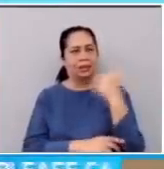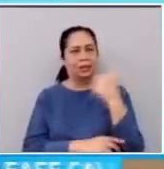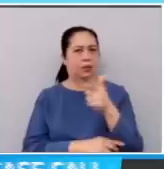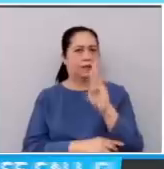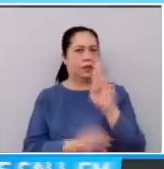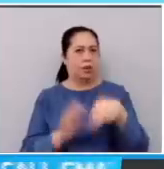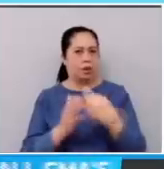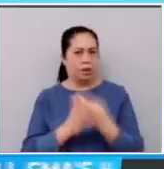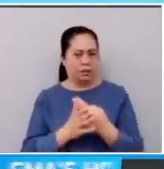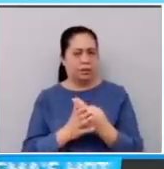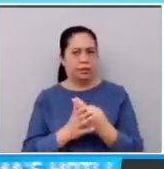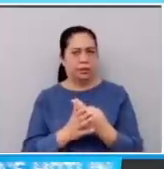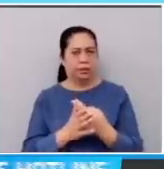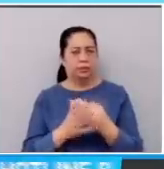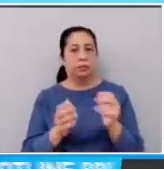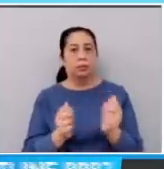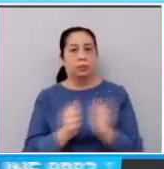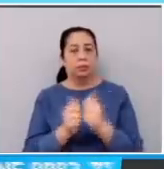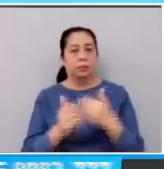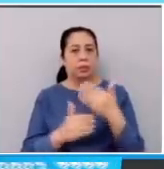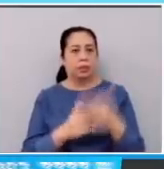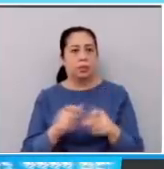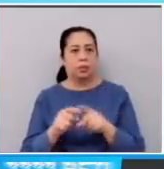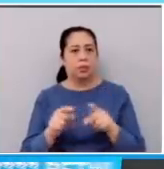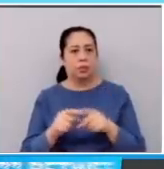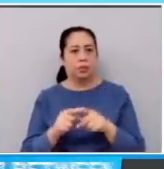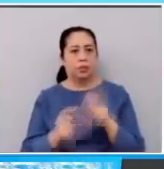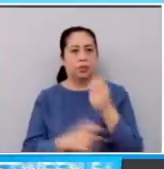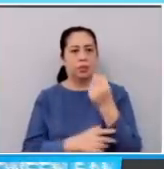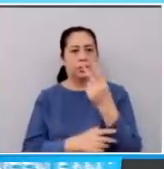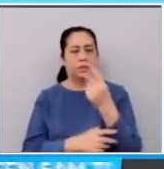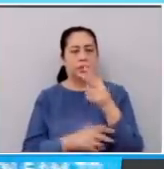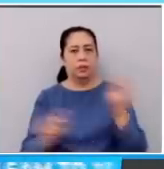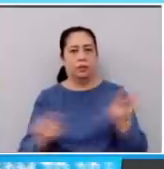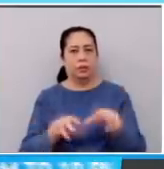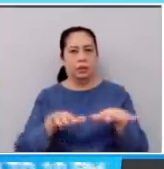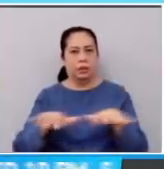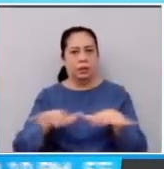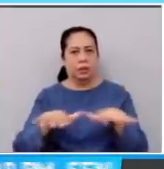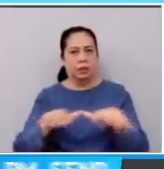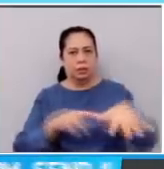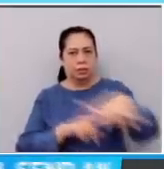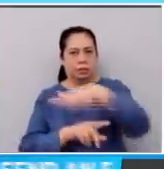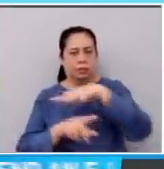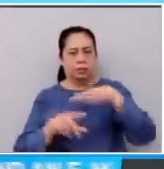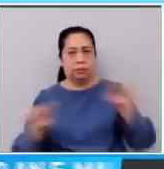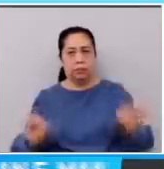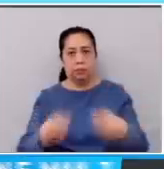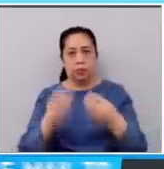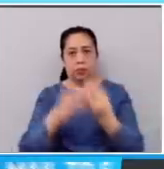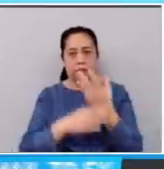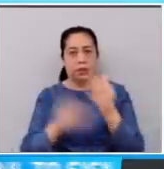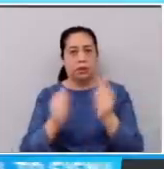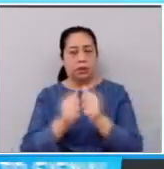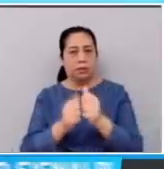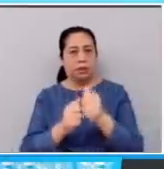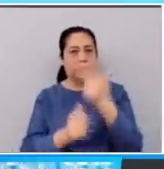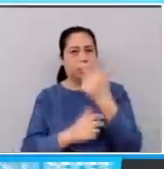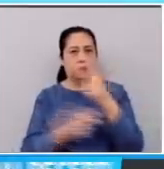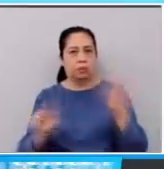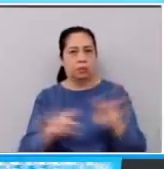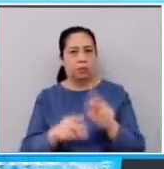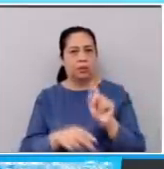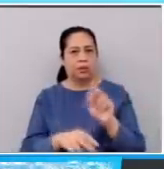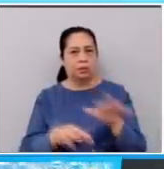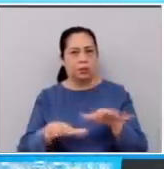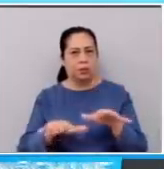oras. Bukod po dyan, nagkaroon din ng 13 volcanic earthquakes sa paligid ng bulkan, kabilang ang 3 volcanic tremors na